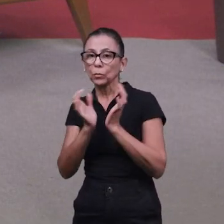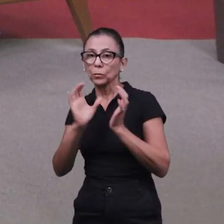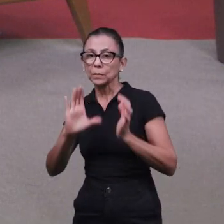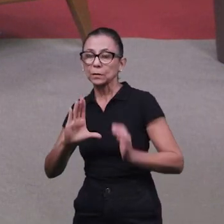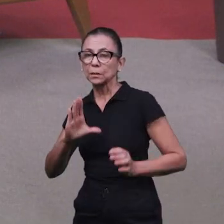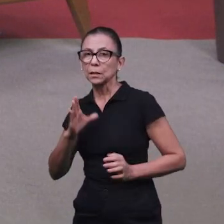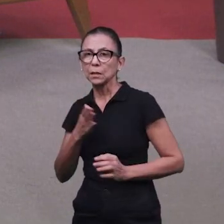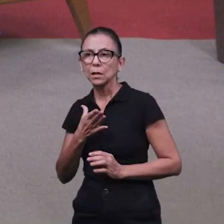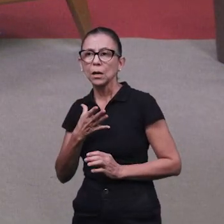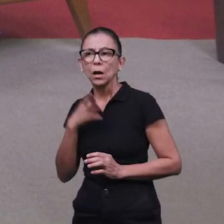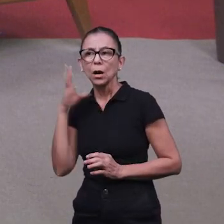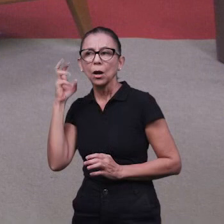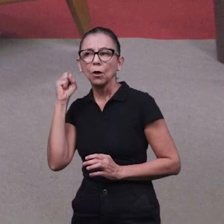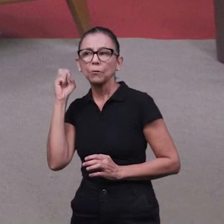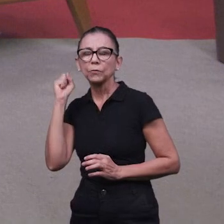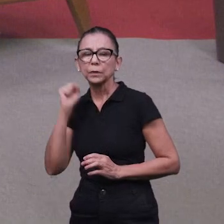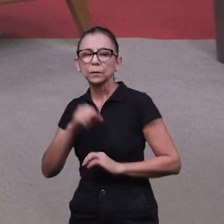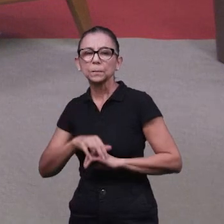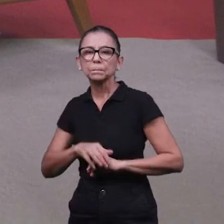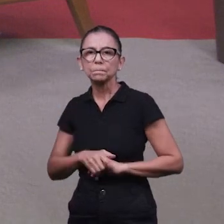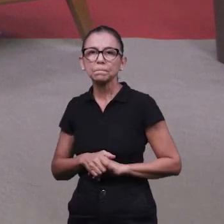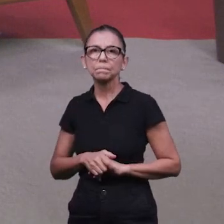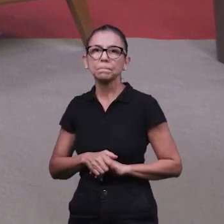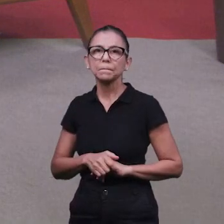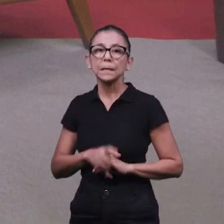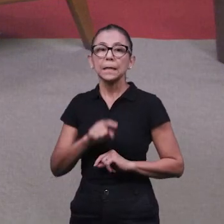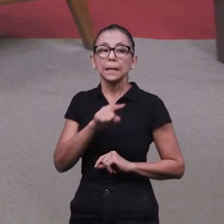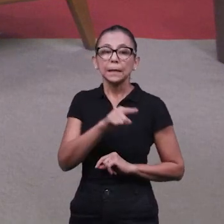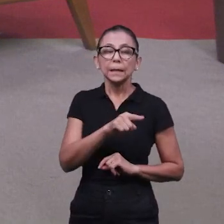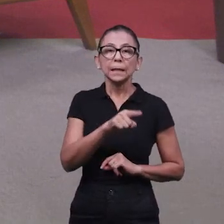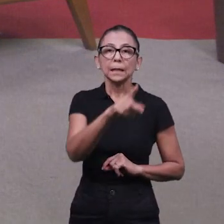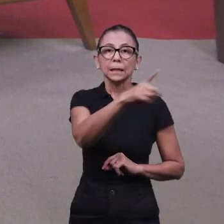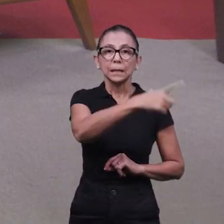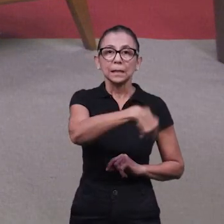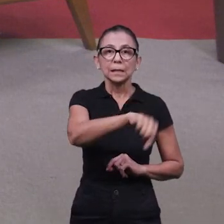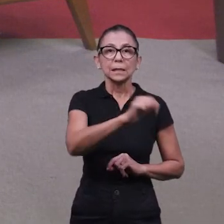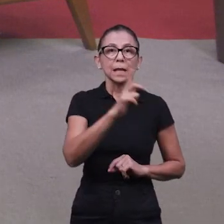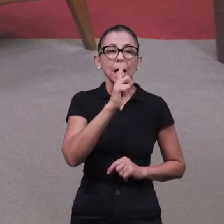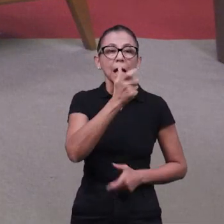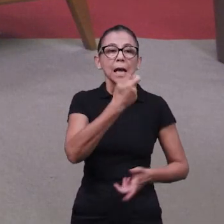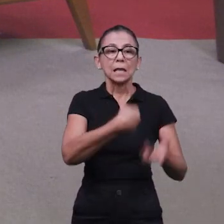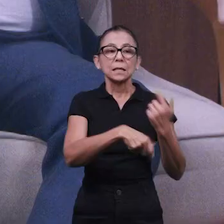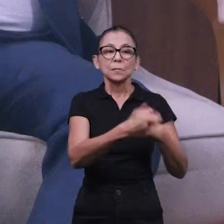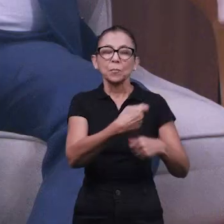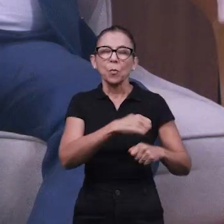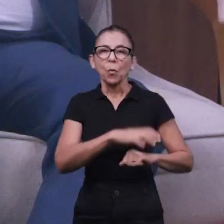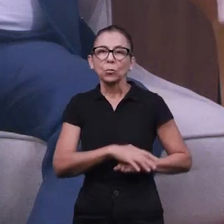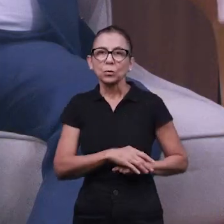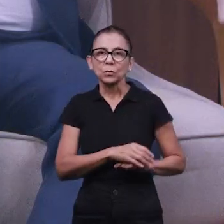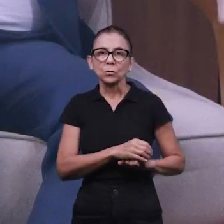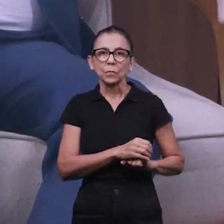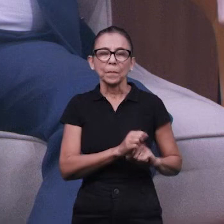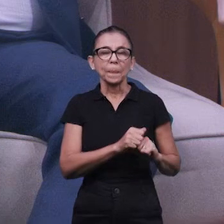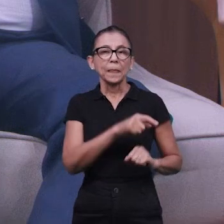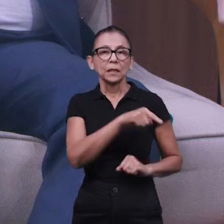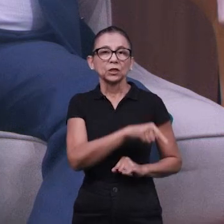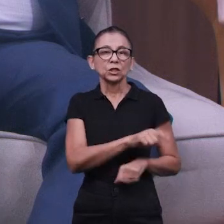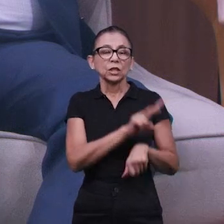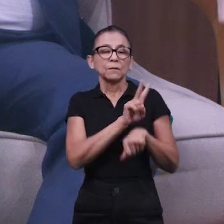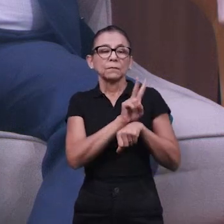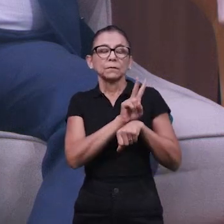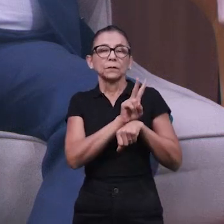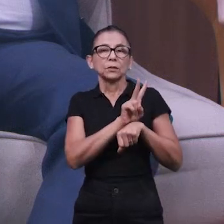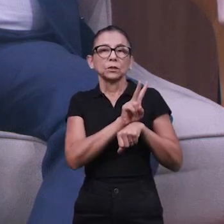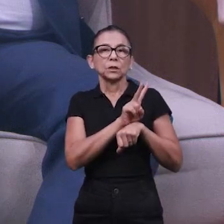et à cette occasion, la Bible dit que le puits de Bethléem était encerclé par les Philistins, les ennemis d'Israël. Mais la parole dit